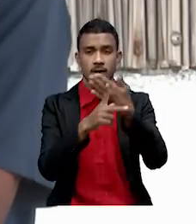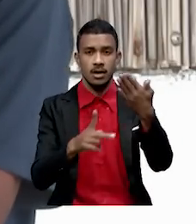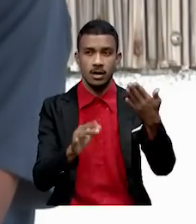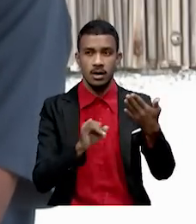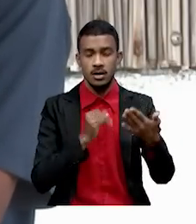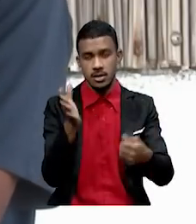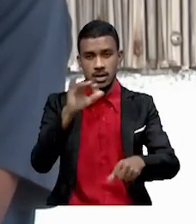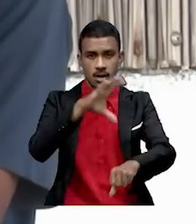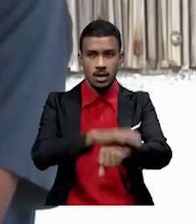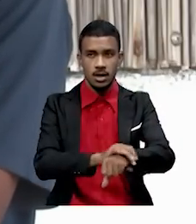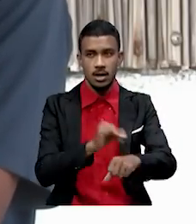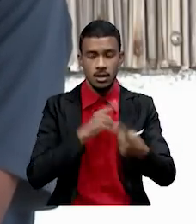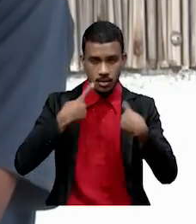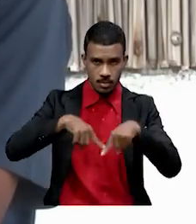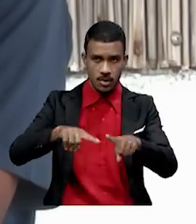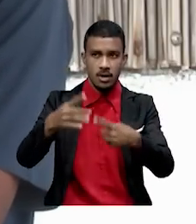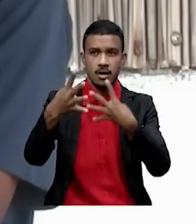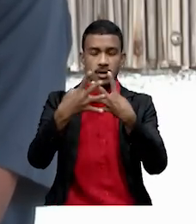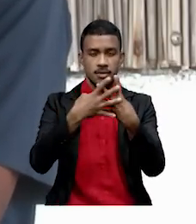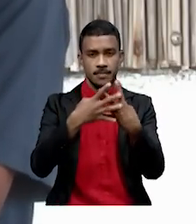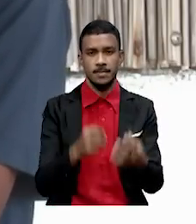kaya rau sira, kau mai ini yang bilang,